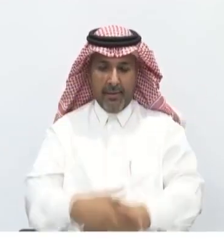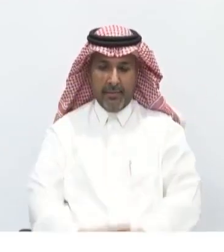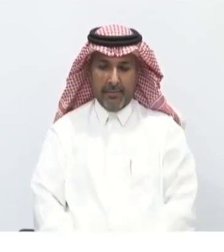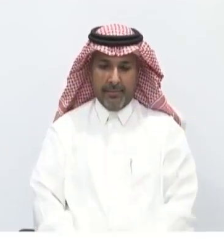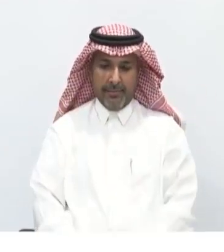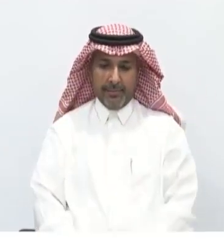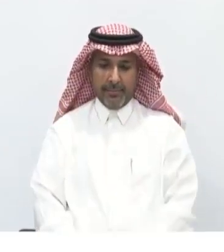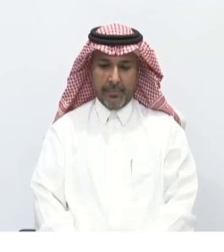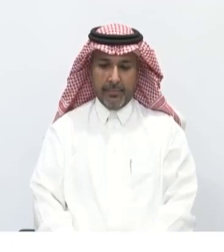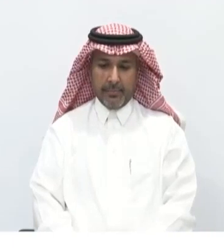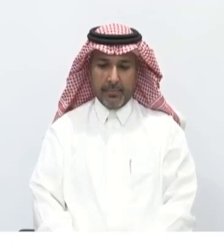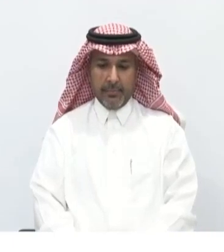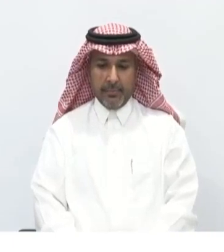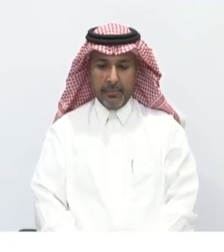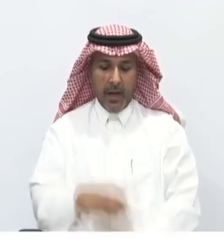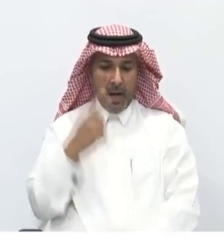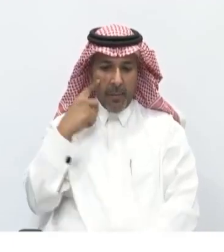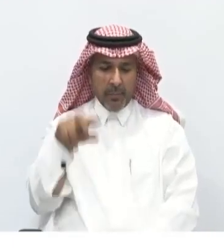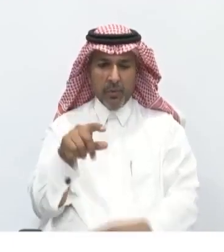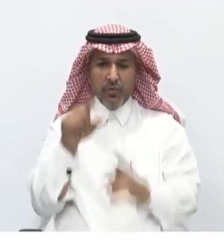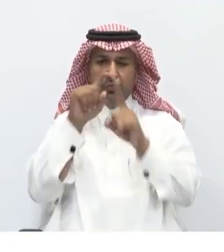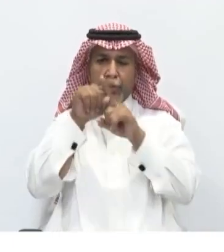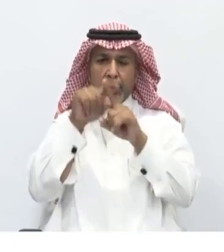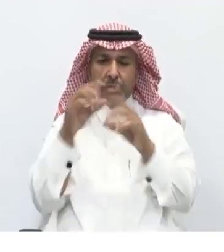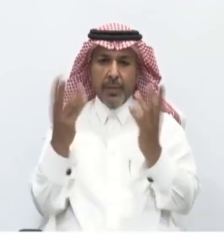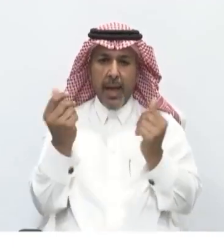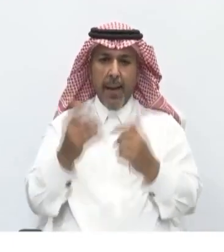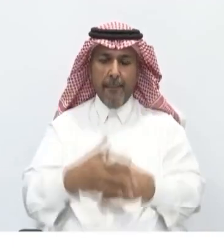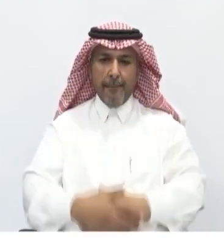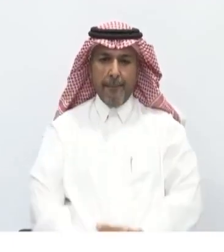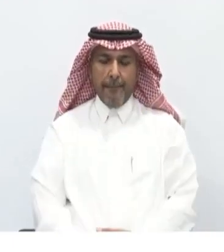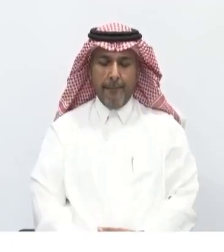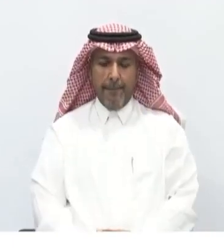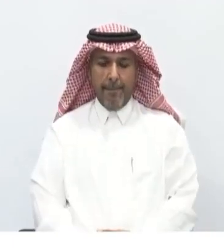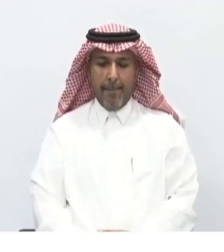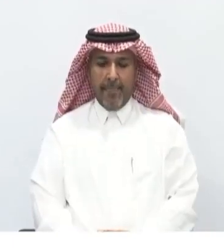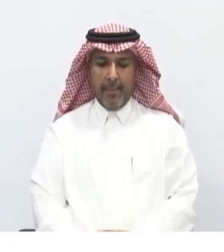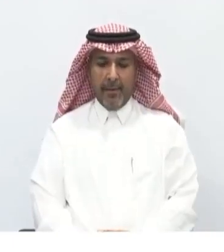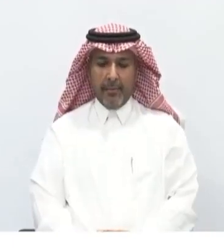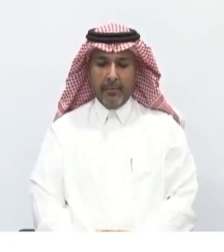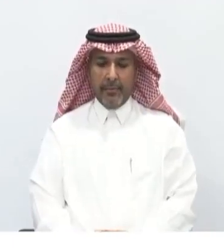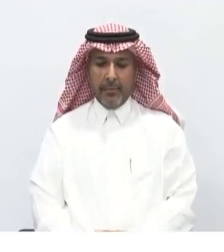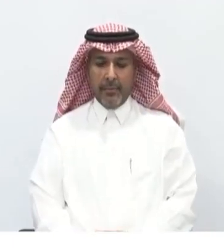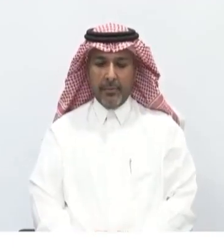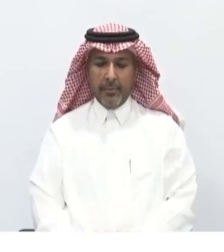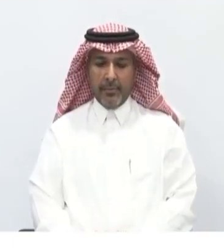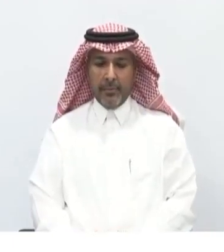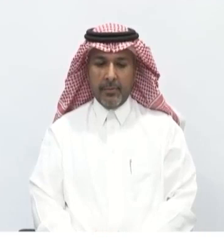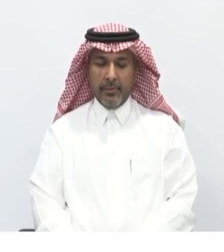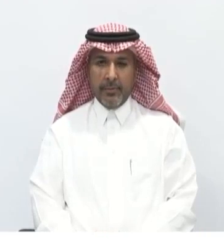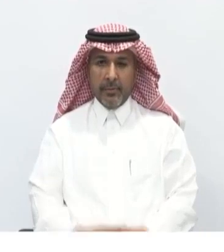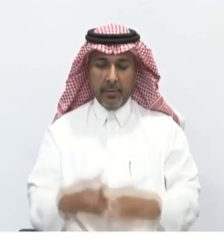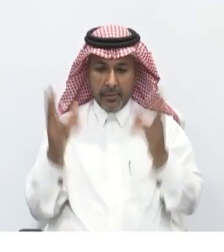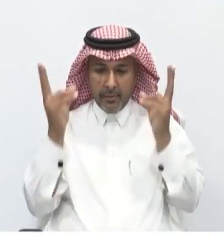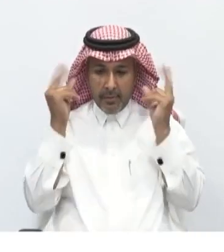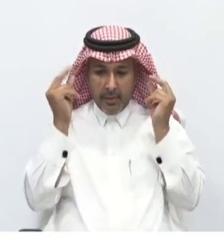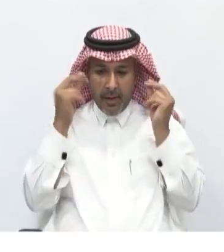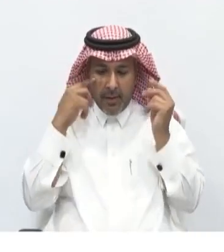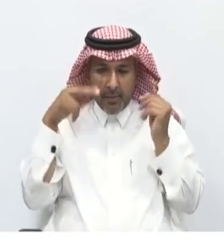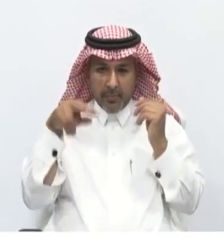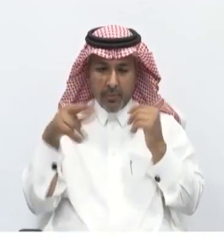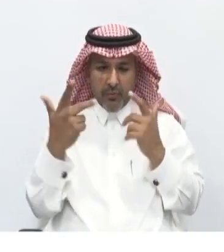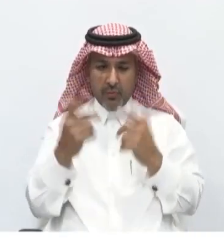ادخل الان في نسبه المولات تعلمنا ان المعاملات في المعادلات الكيميائيه تظهر